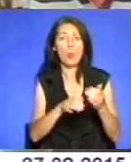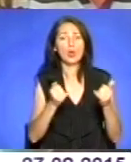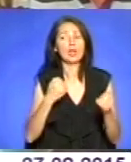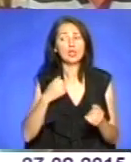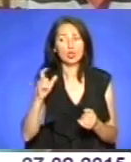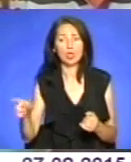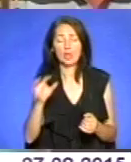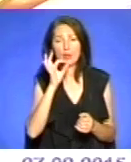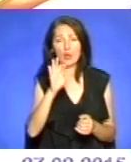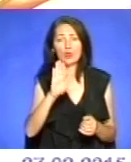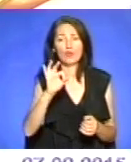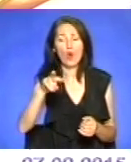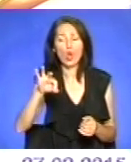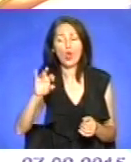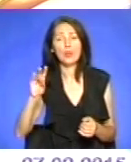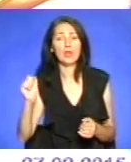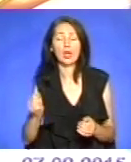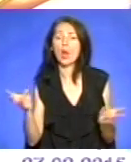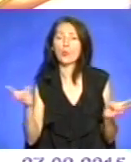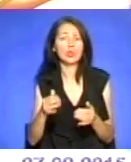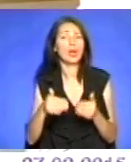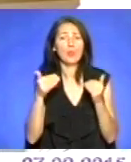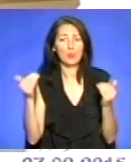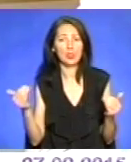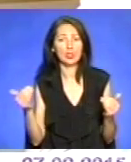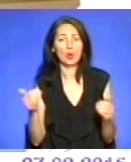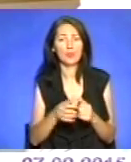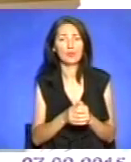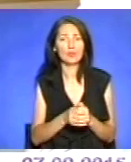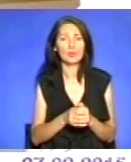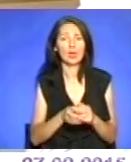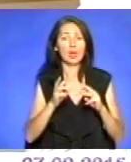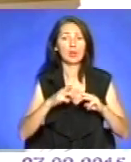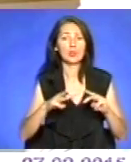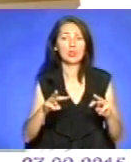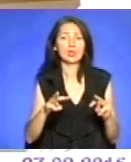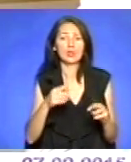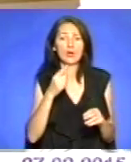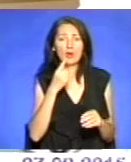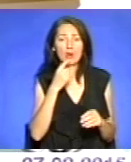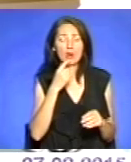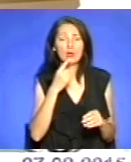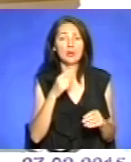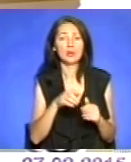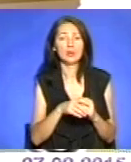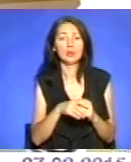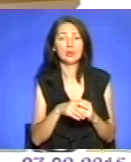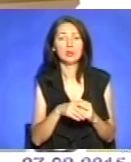солдатів, зазначають волонтери, а потреб побільшало. Мені серце кров'ю обливається, дивишся на